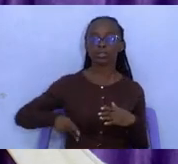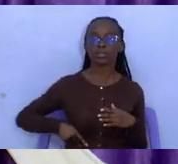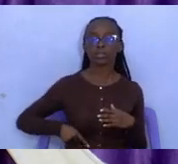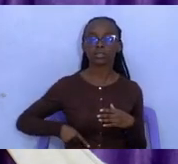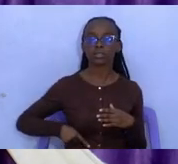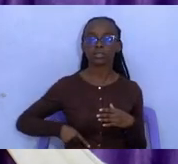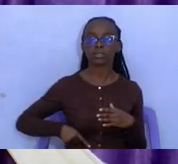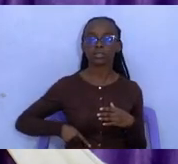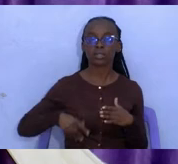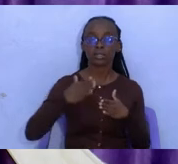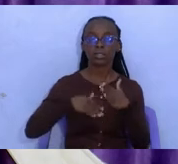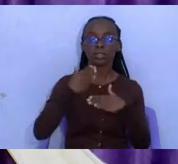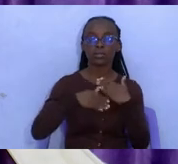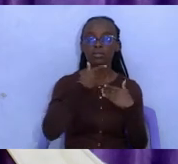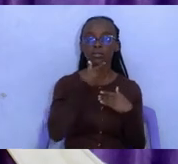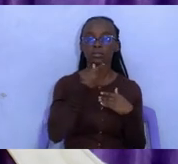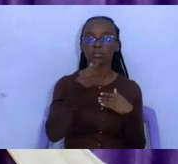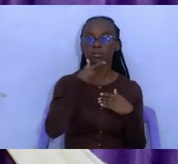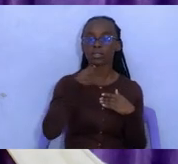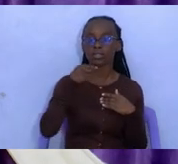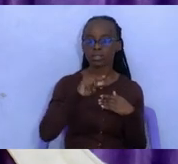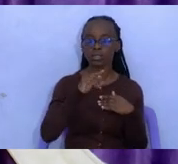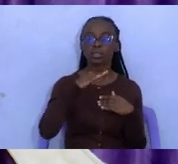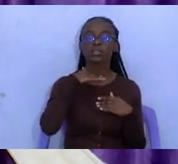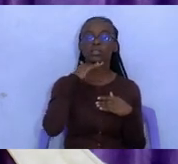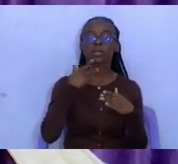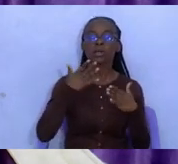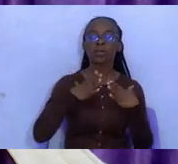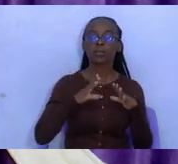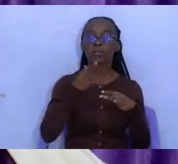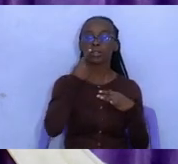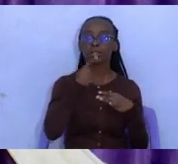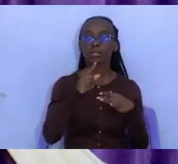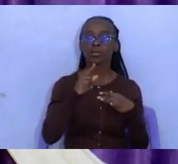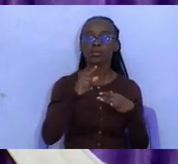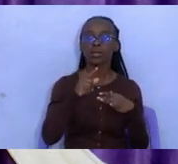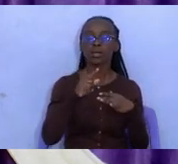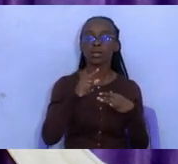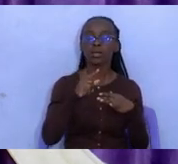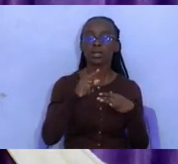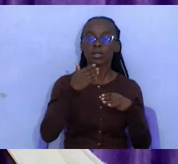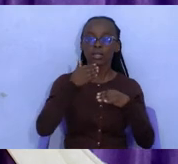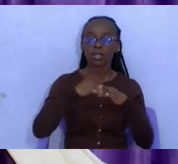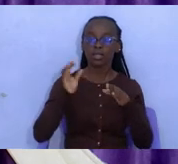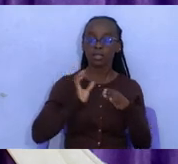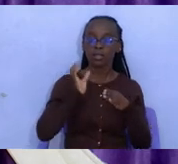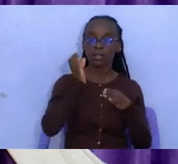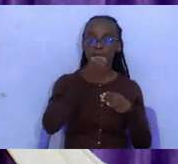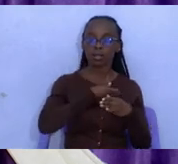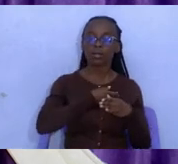Baada kifo ya babae, watu wa Yuda walisema kulingana na vile desturi yetu ilivyo, mfalme